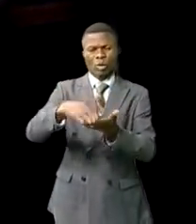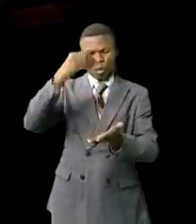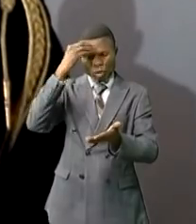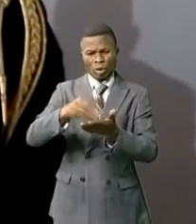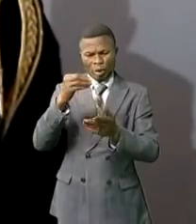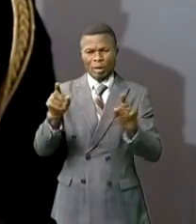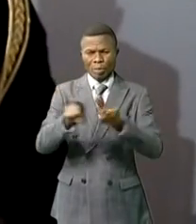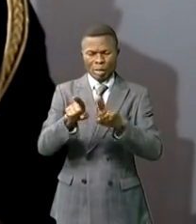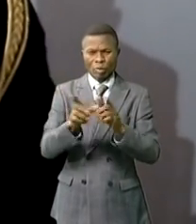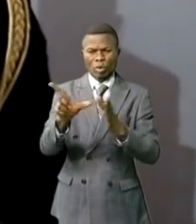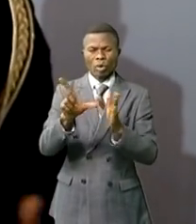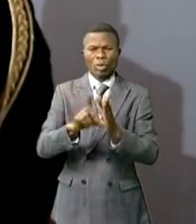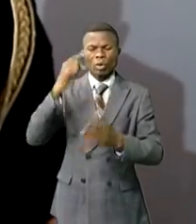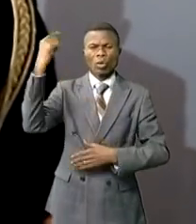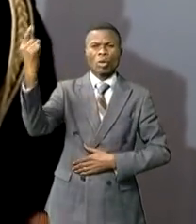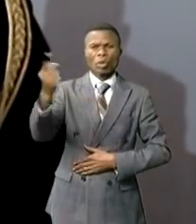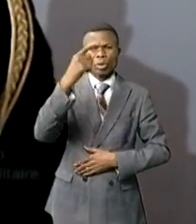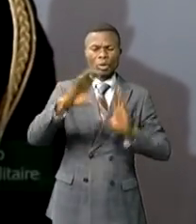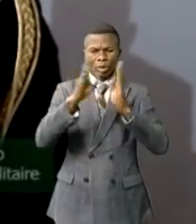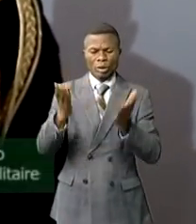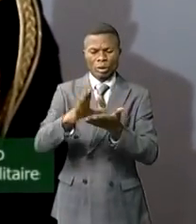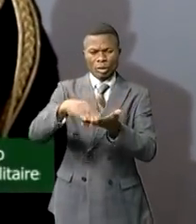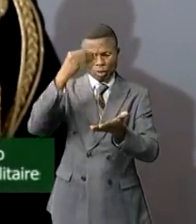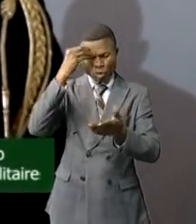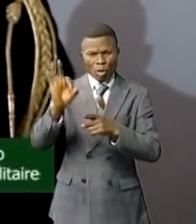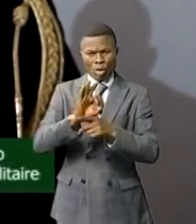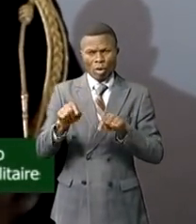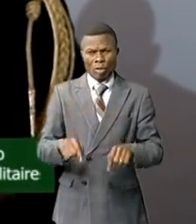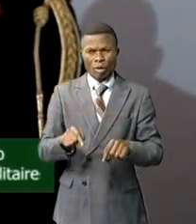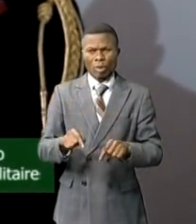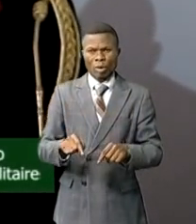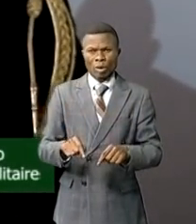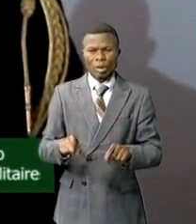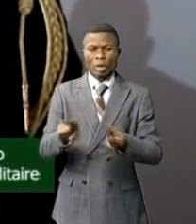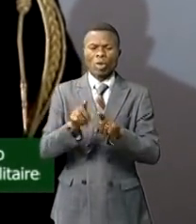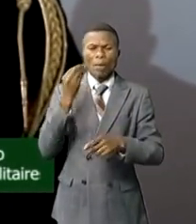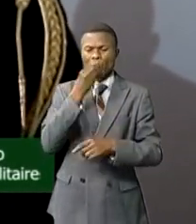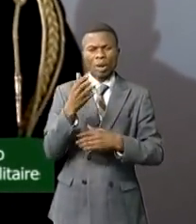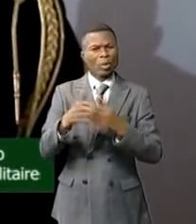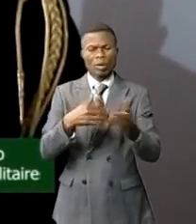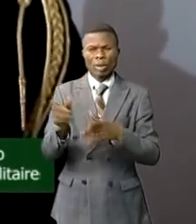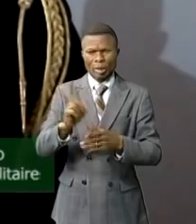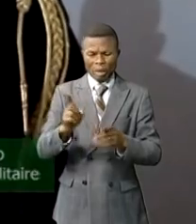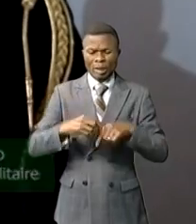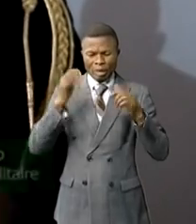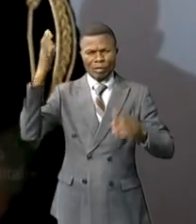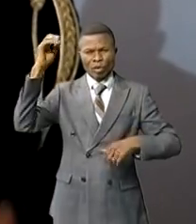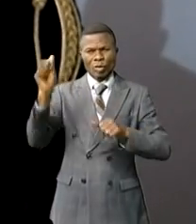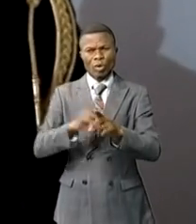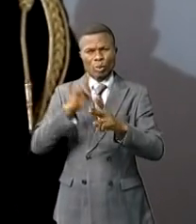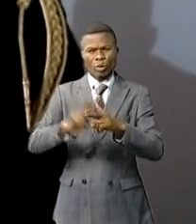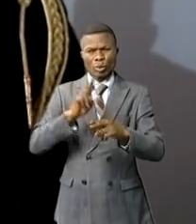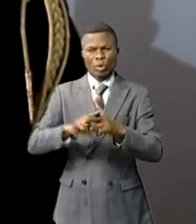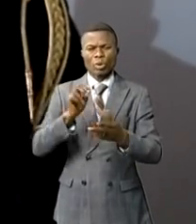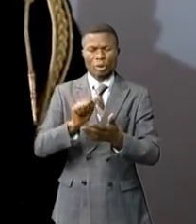aux lois universelles. Ce que vous avez reçu comme matière, ce n'est pas seulement comme théorie, mais il faut aller le pratiquer. Et chaque fois,